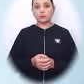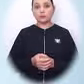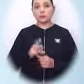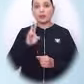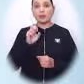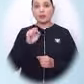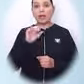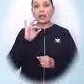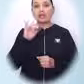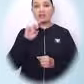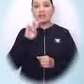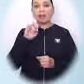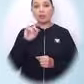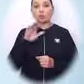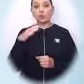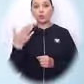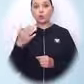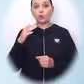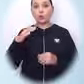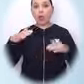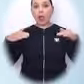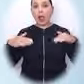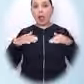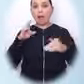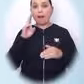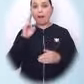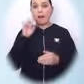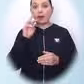на изнаночную сторону кармана.